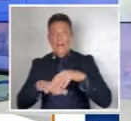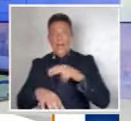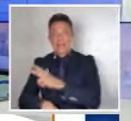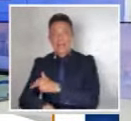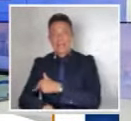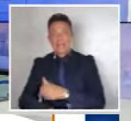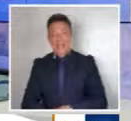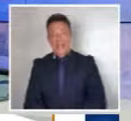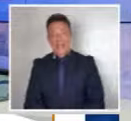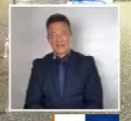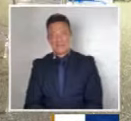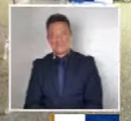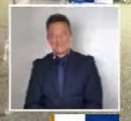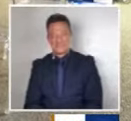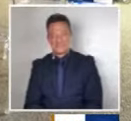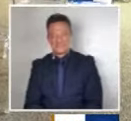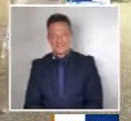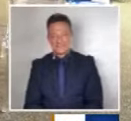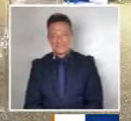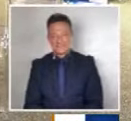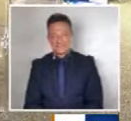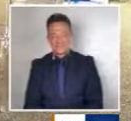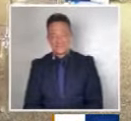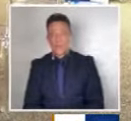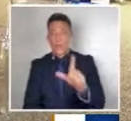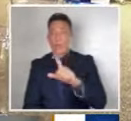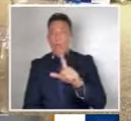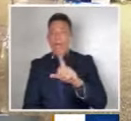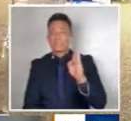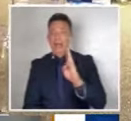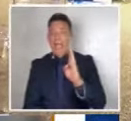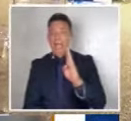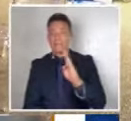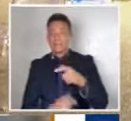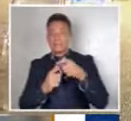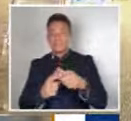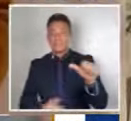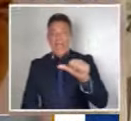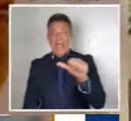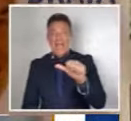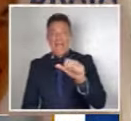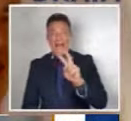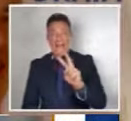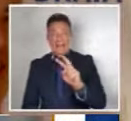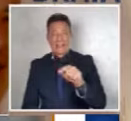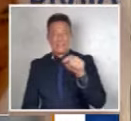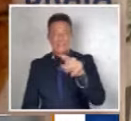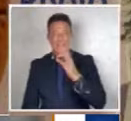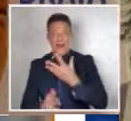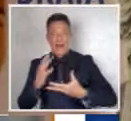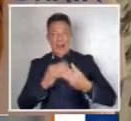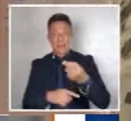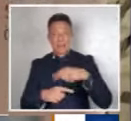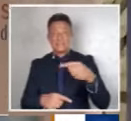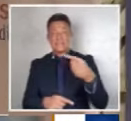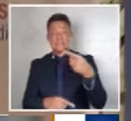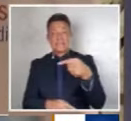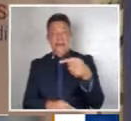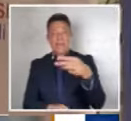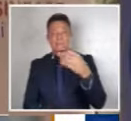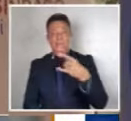Marcello. Per Luca Braia, prima tappa a Serra Venerdì, il quartiere dove è nato, poi Spine Bianche, Serra Rifusa e così